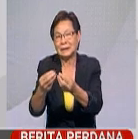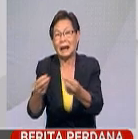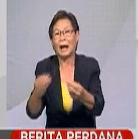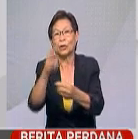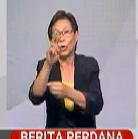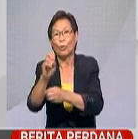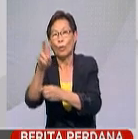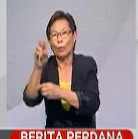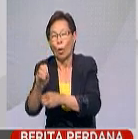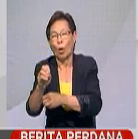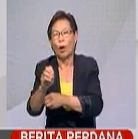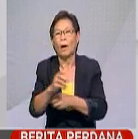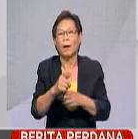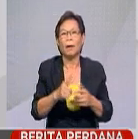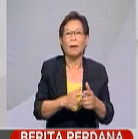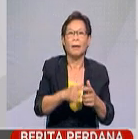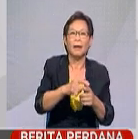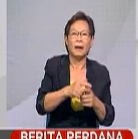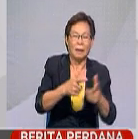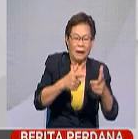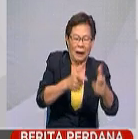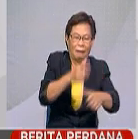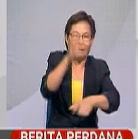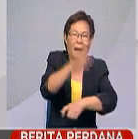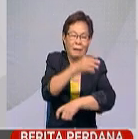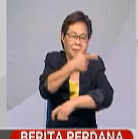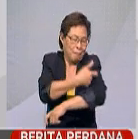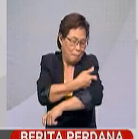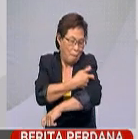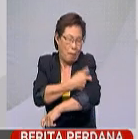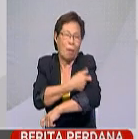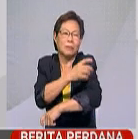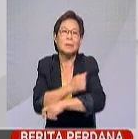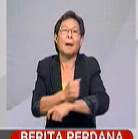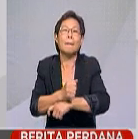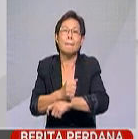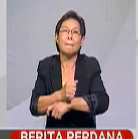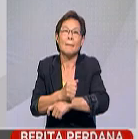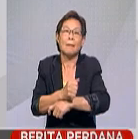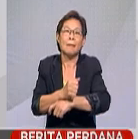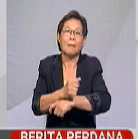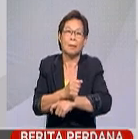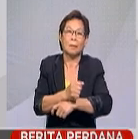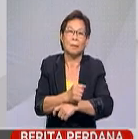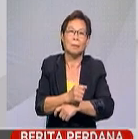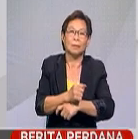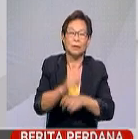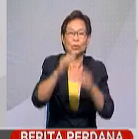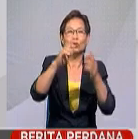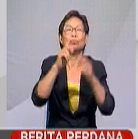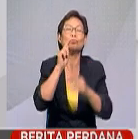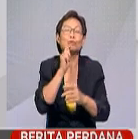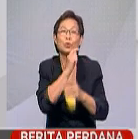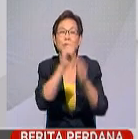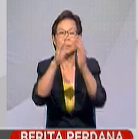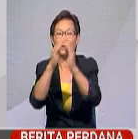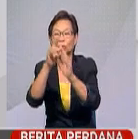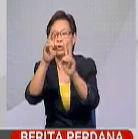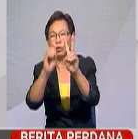Around di Ibu Negara, larian antibiotik di MIPS Serdang serta Marathon Twin City 2020 di Cyberjaya.